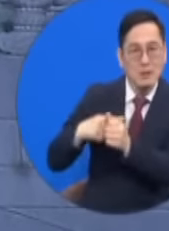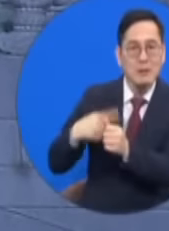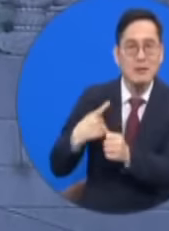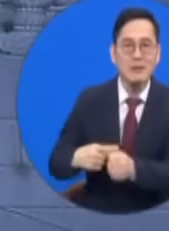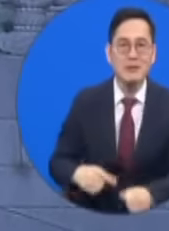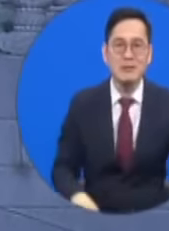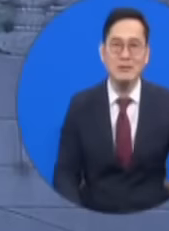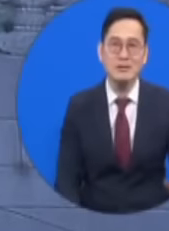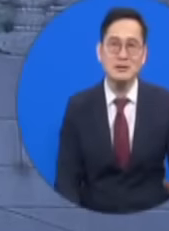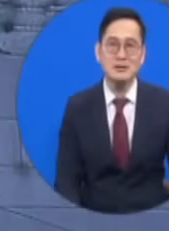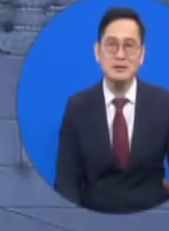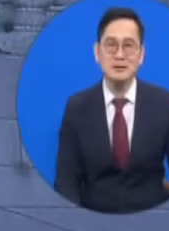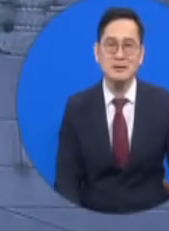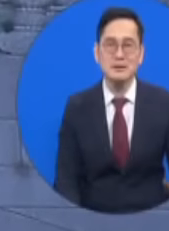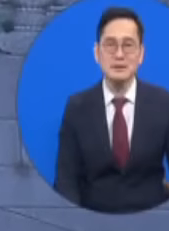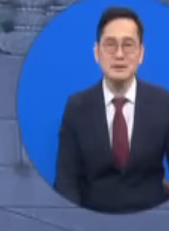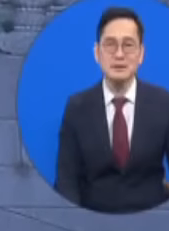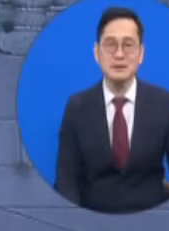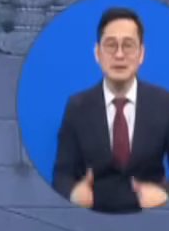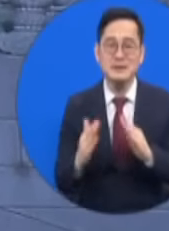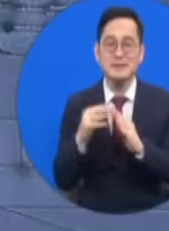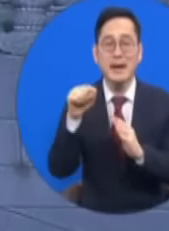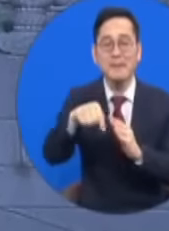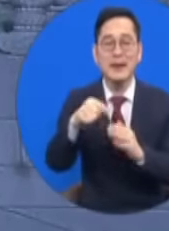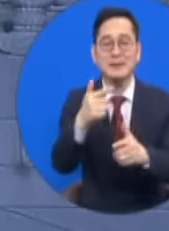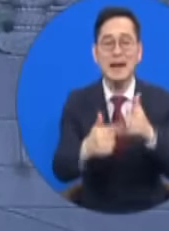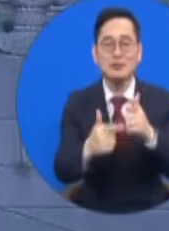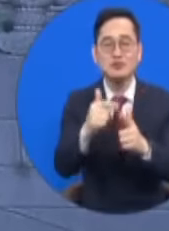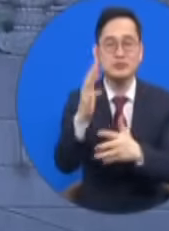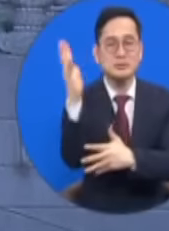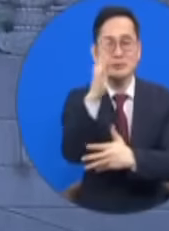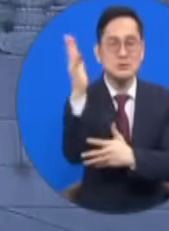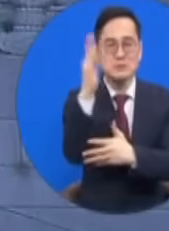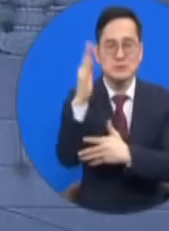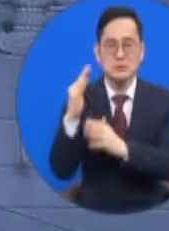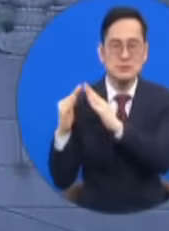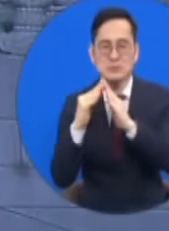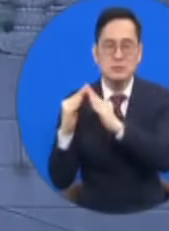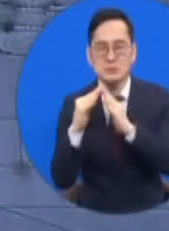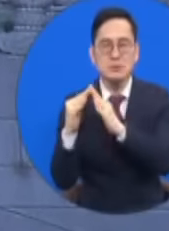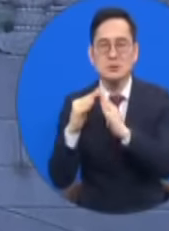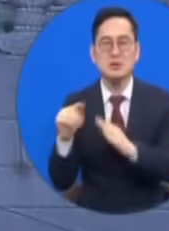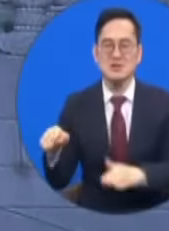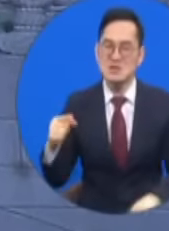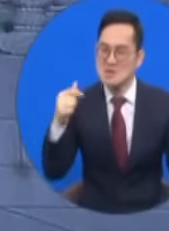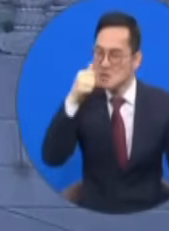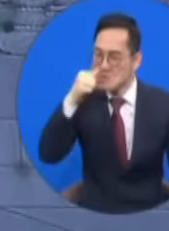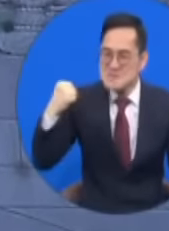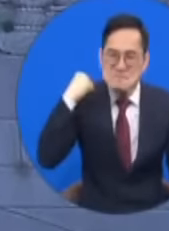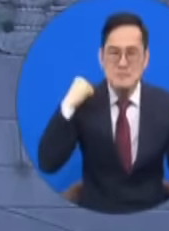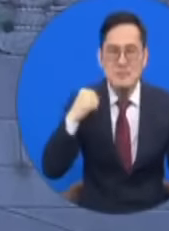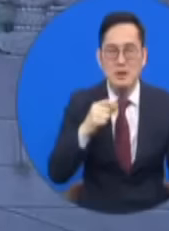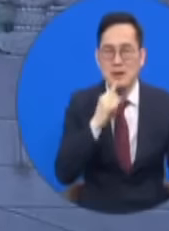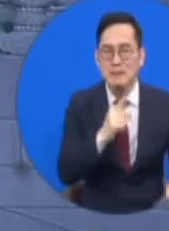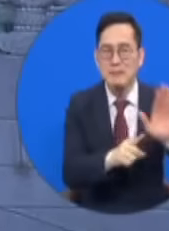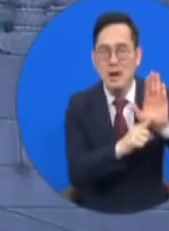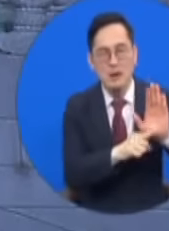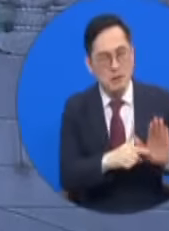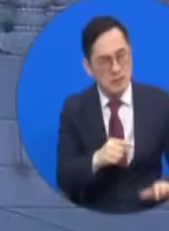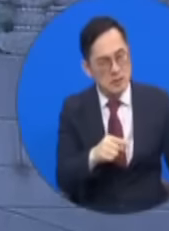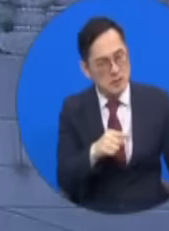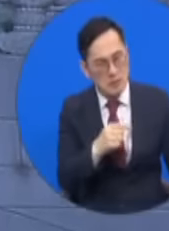퇴계 이황 집 앞에 나무가 흔들릴 정도의 성적인 저급한 표현을 쓴 이유는 도대체 뭘까 궁금합니다.